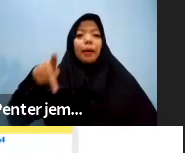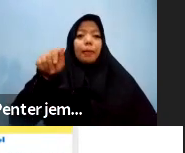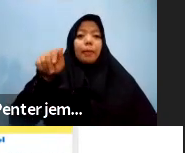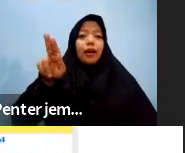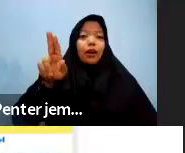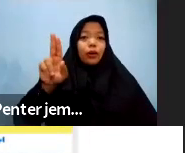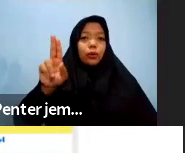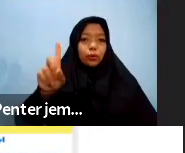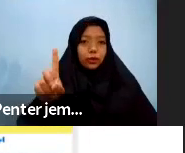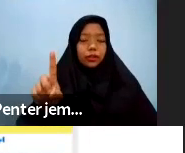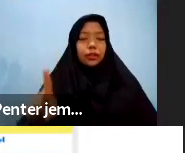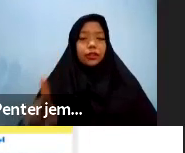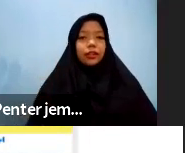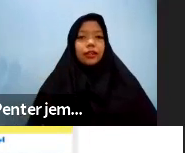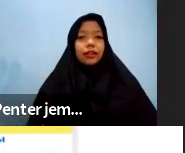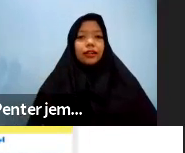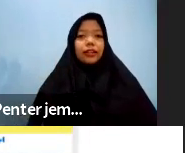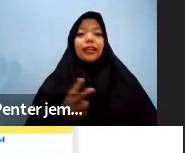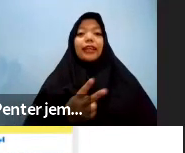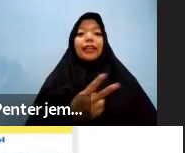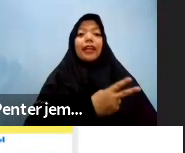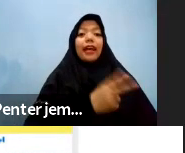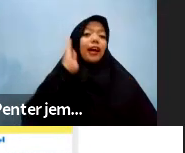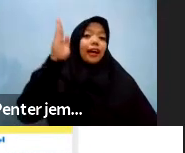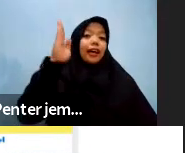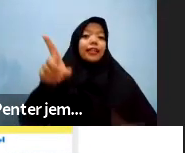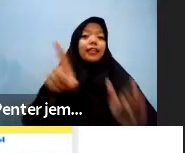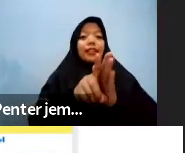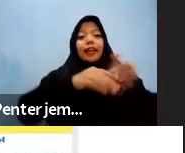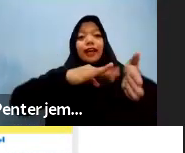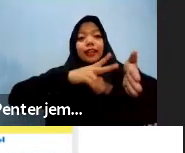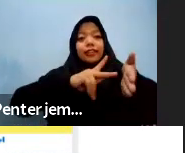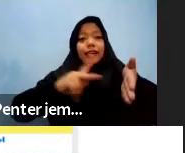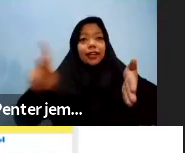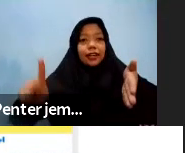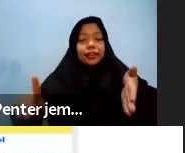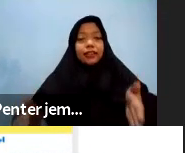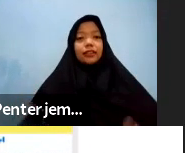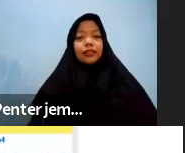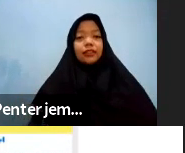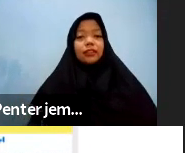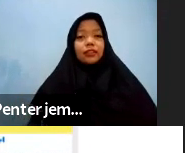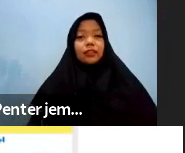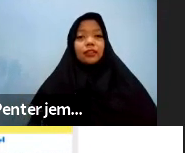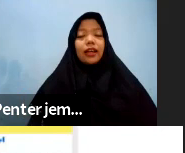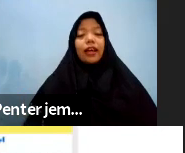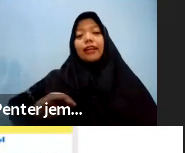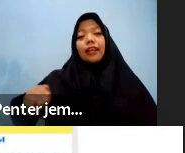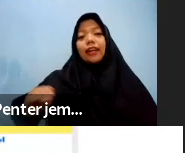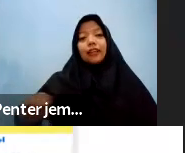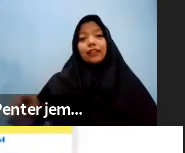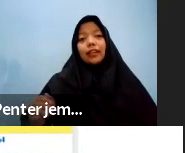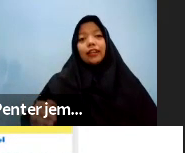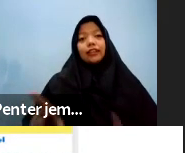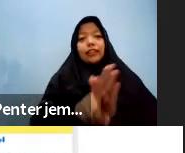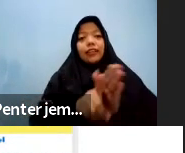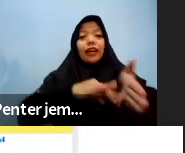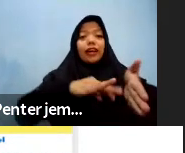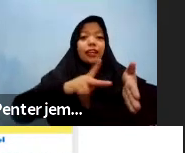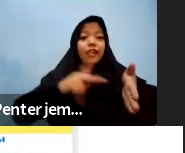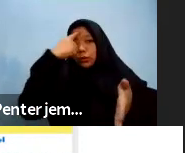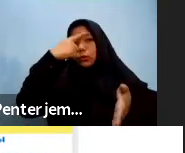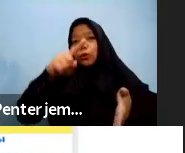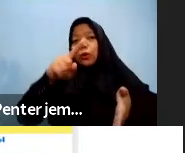ini juga anak-anak diajarkan diantaranya ada macem-macem sih tapi ada salah satu yang saya senang itu anak-anak diajarkan untuk bernyanyi